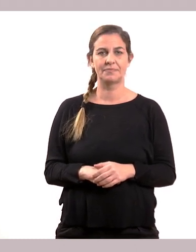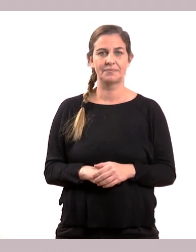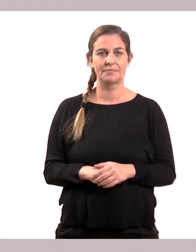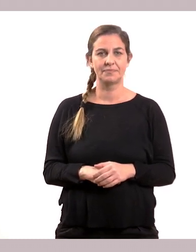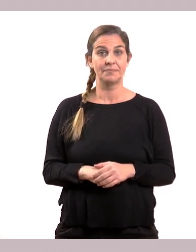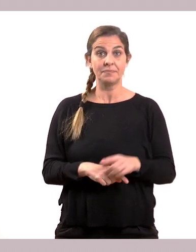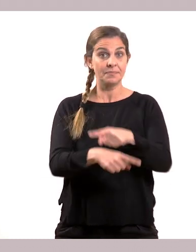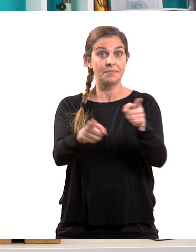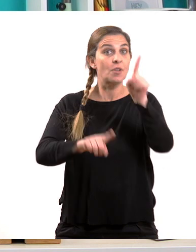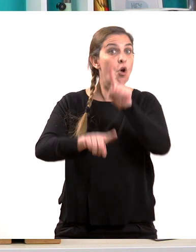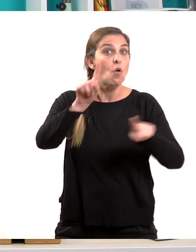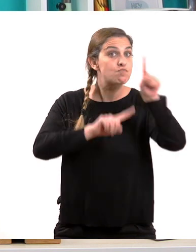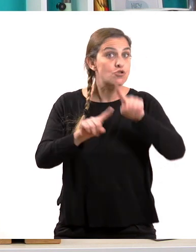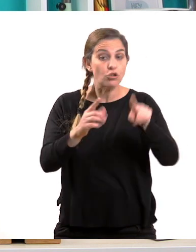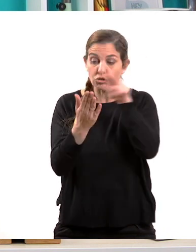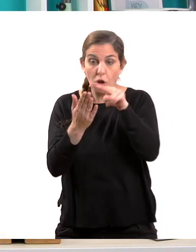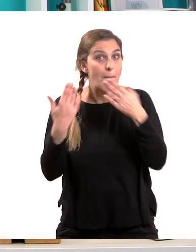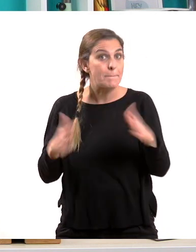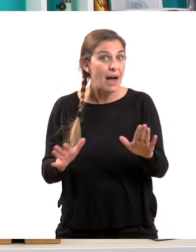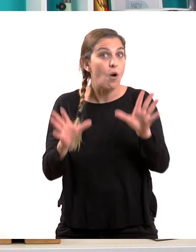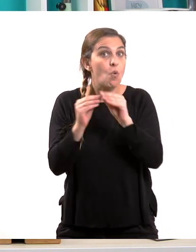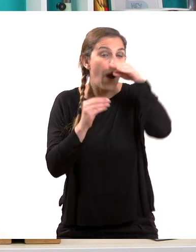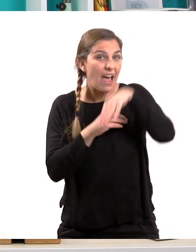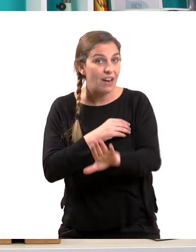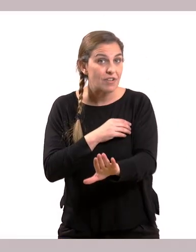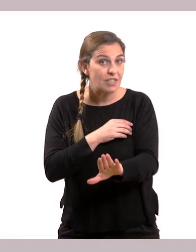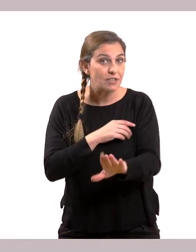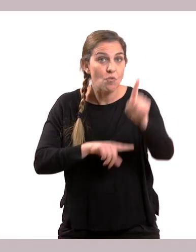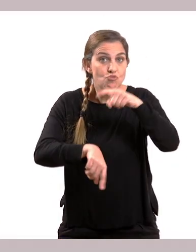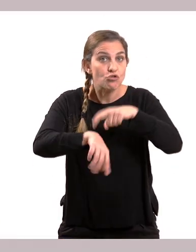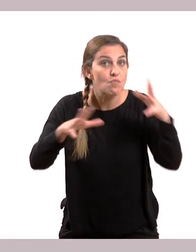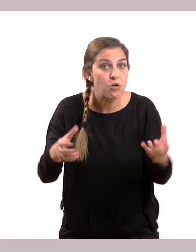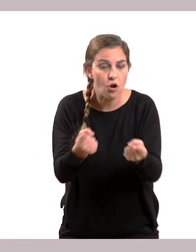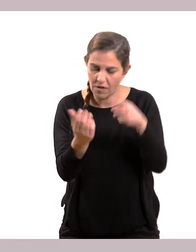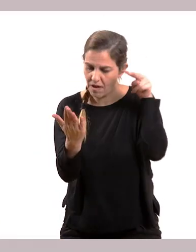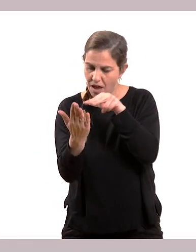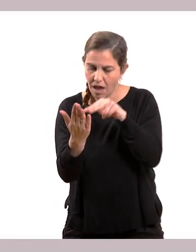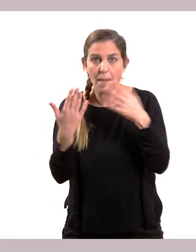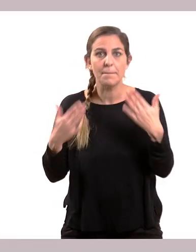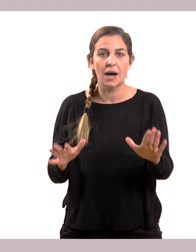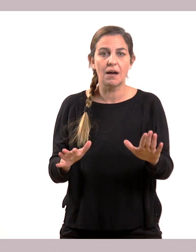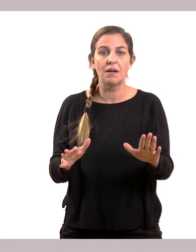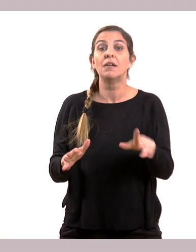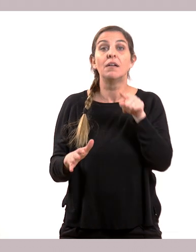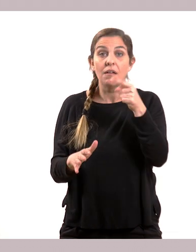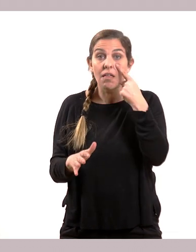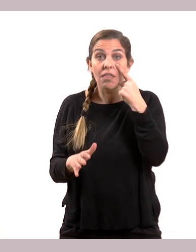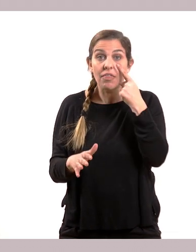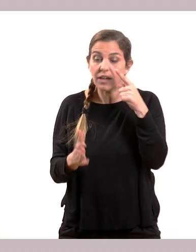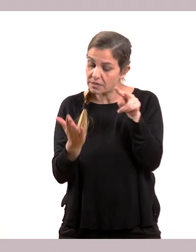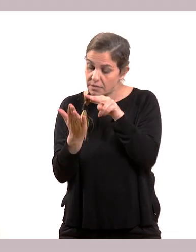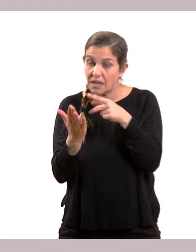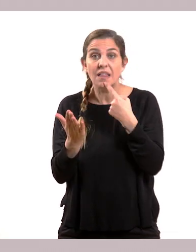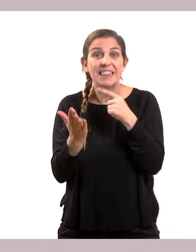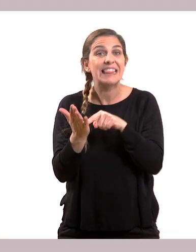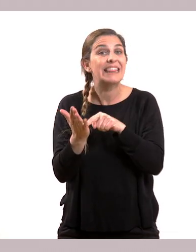Ποιος από εσάς το διάβασε ήδη το πρόβλημα με τους ελέφαντες? Για κοιτάξτε πολύ καλά τι μας λέει.